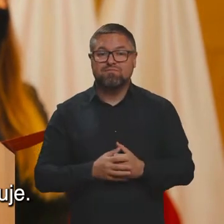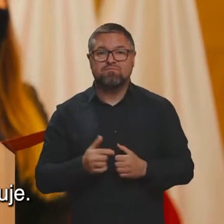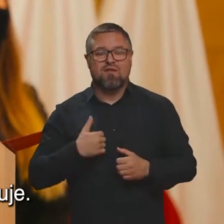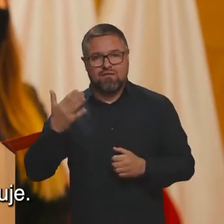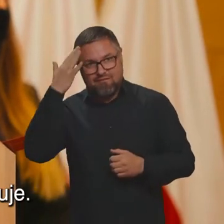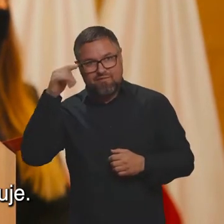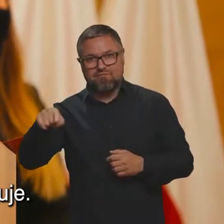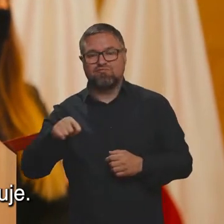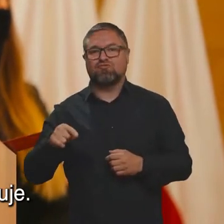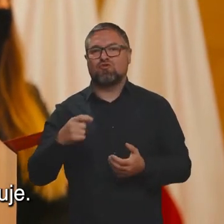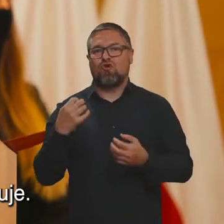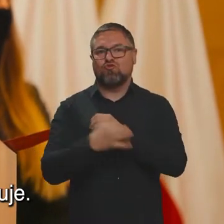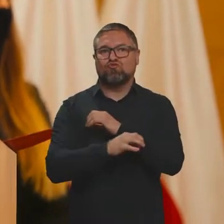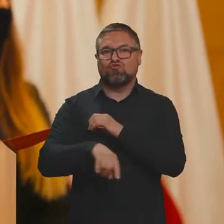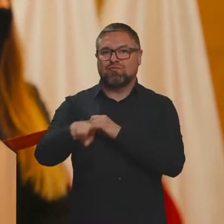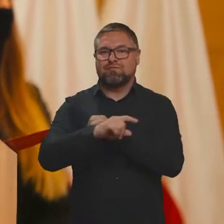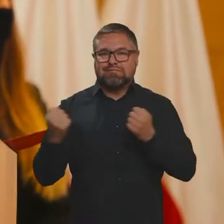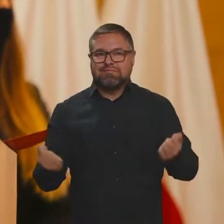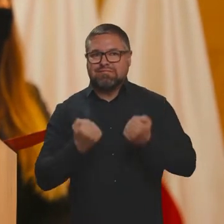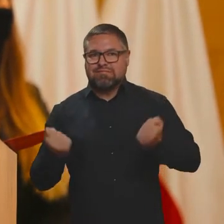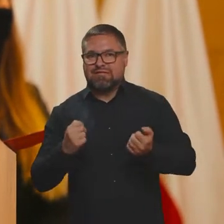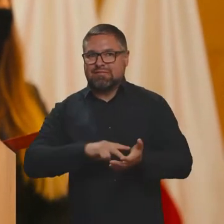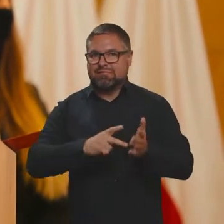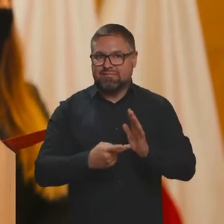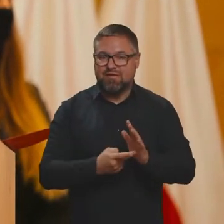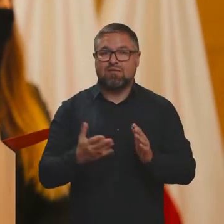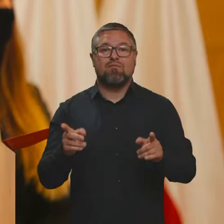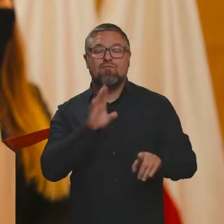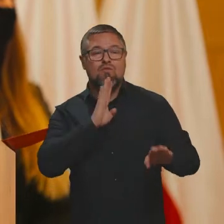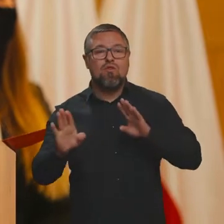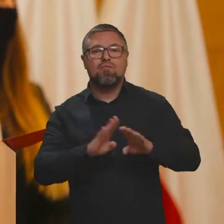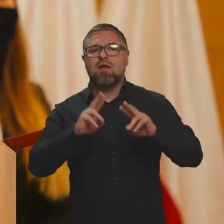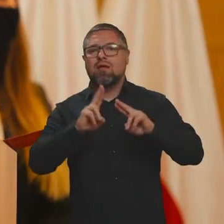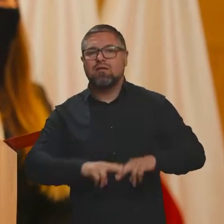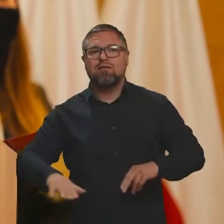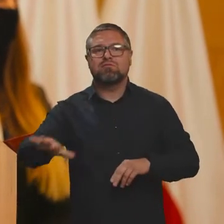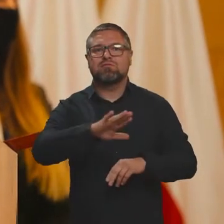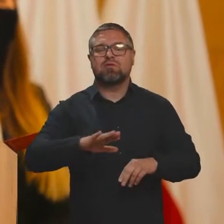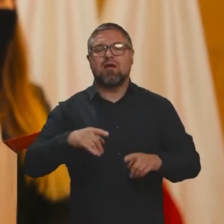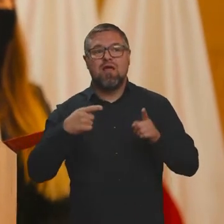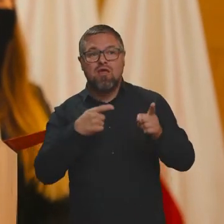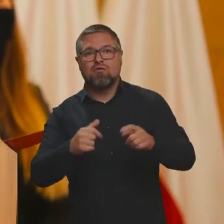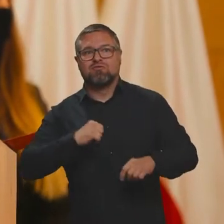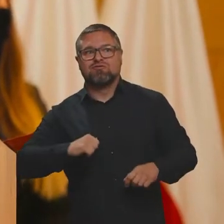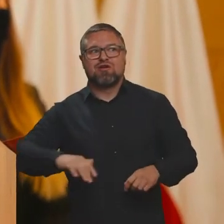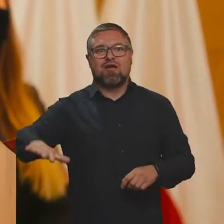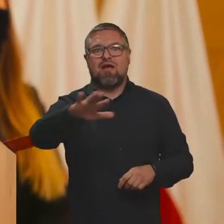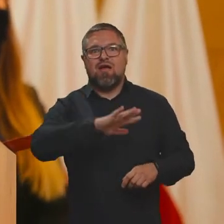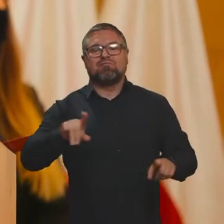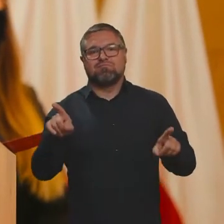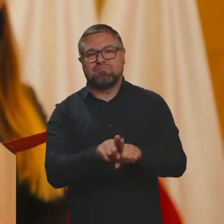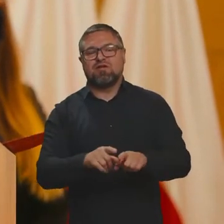Wiem, że uczelnia się do tego przygotowuje. Tak jak na pozostałe kierunki region czeka, tak i również na